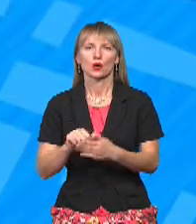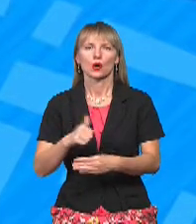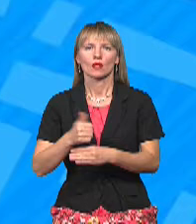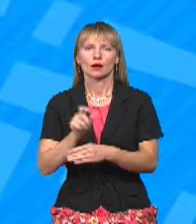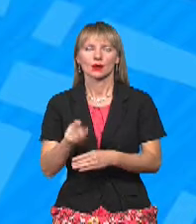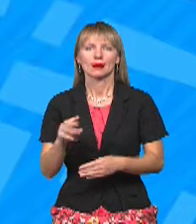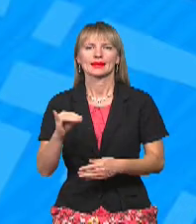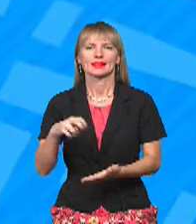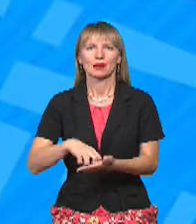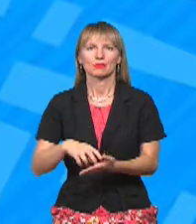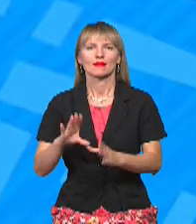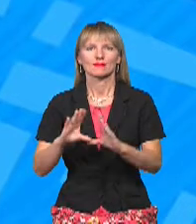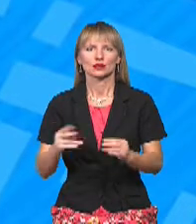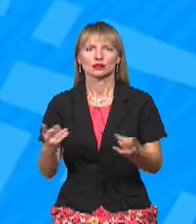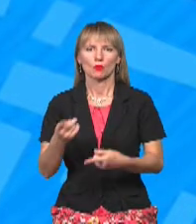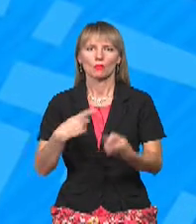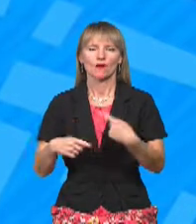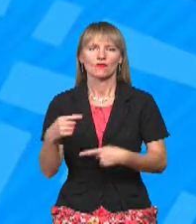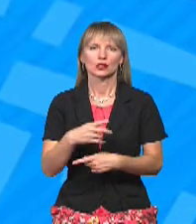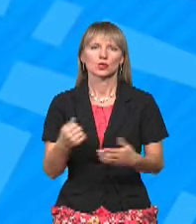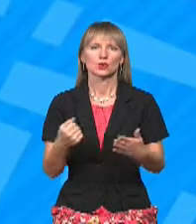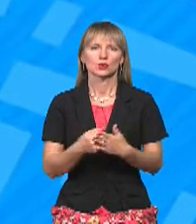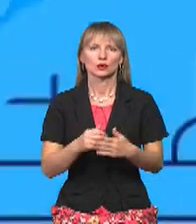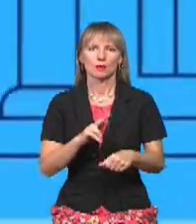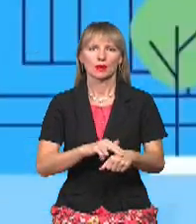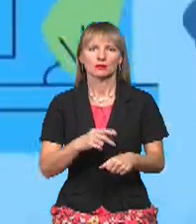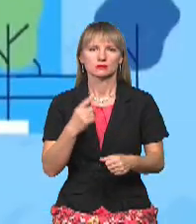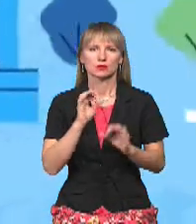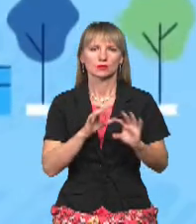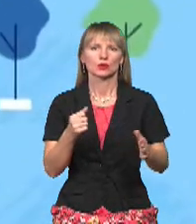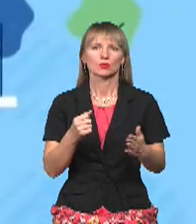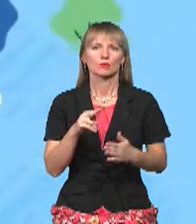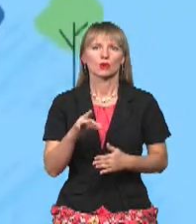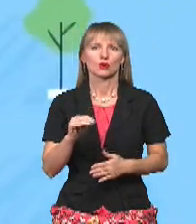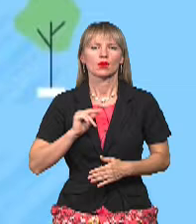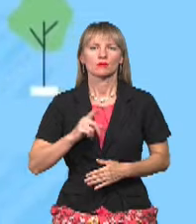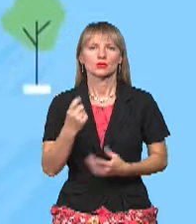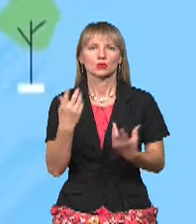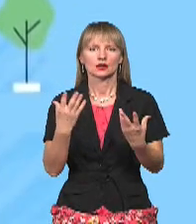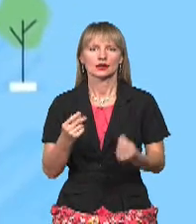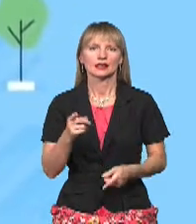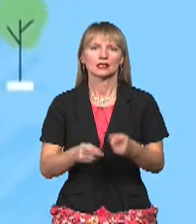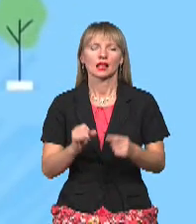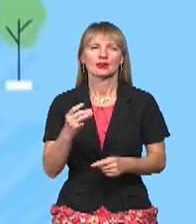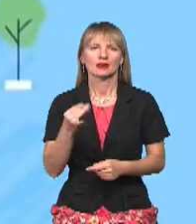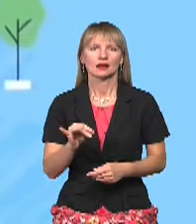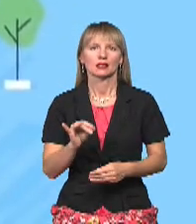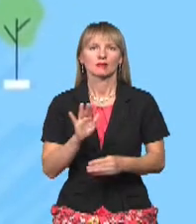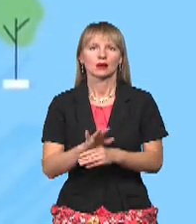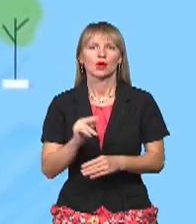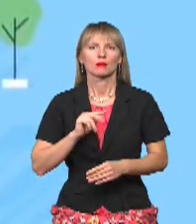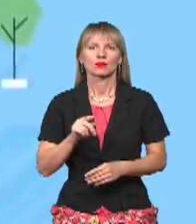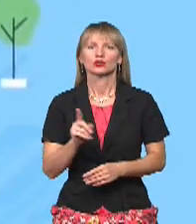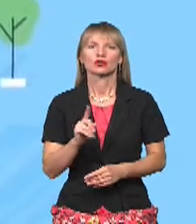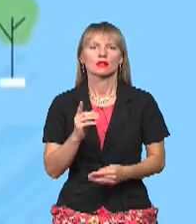пошту. І все. Час повертатися до відділення поліції і звітувати про роботу за день. А ще іноді Андрію наказують робити те, що не входить в